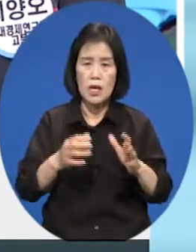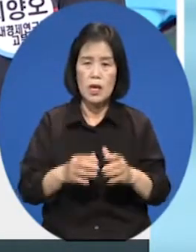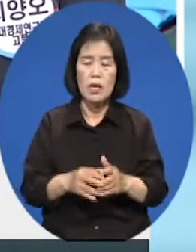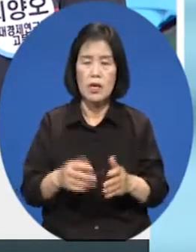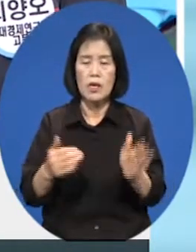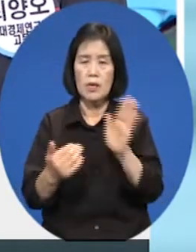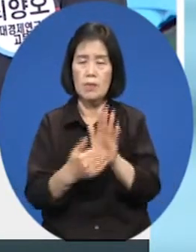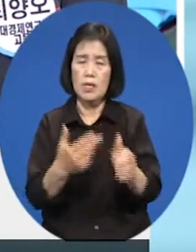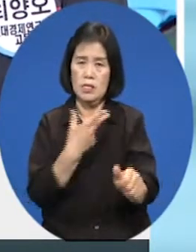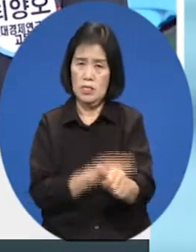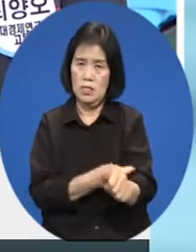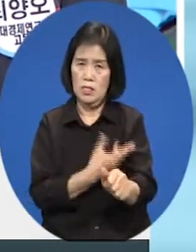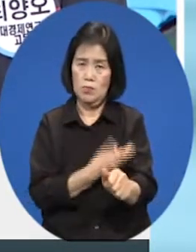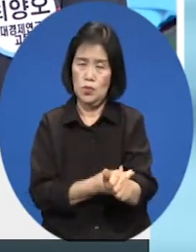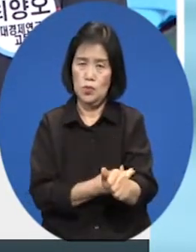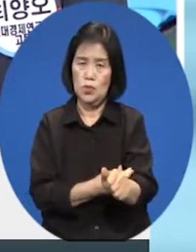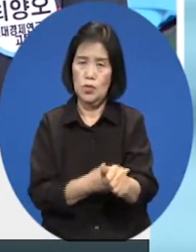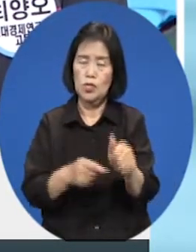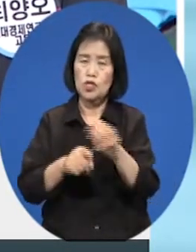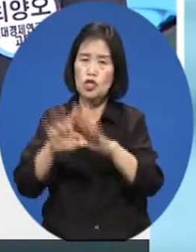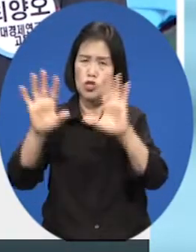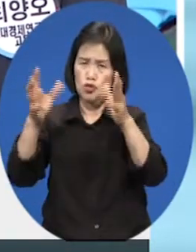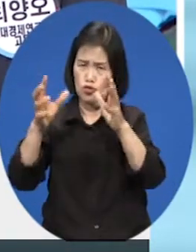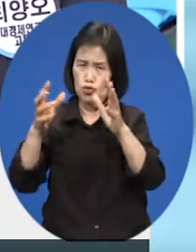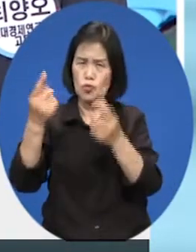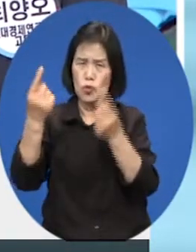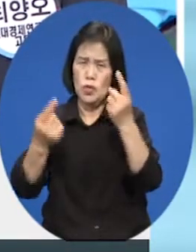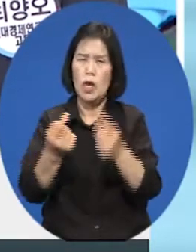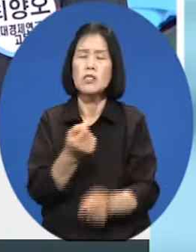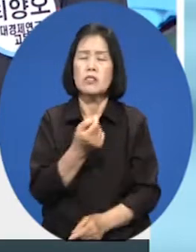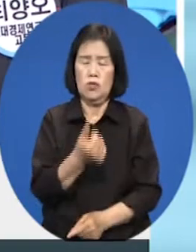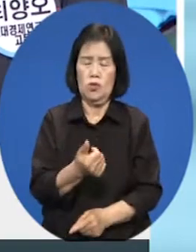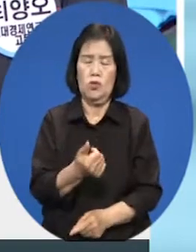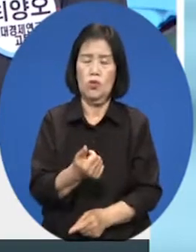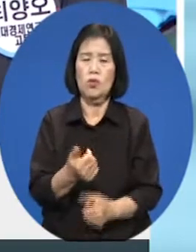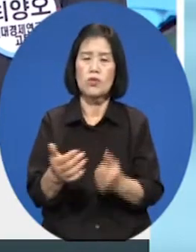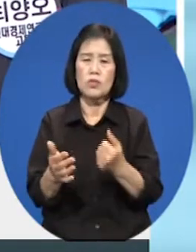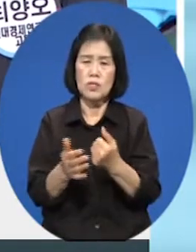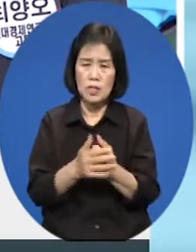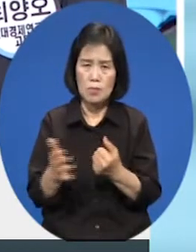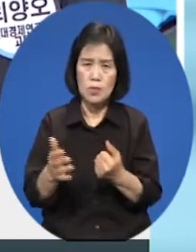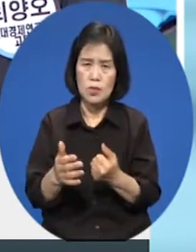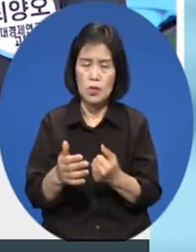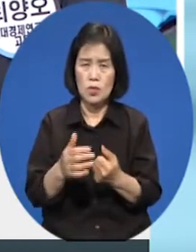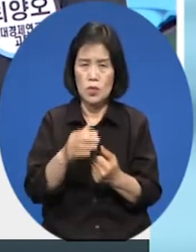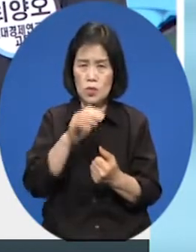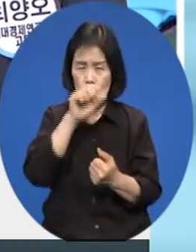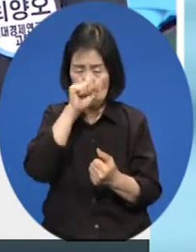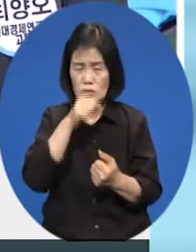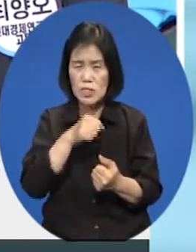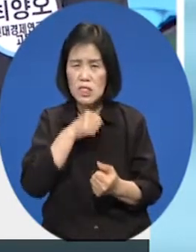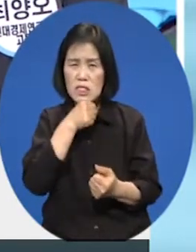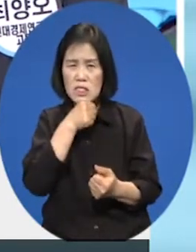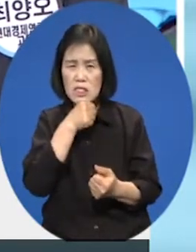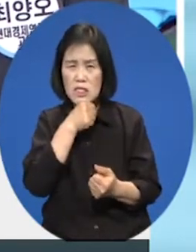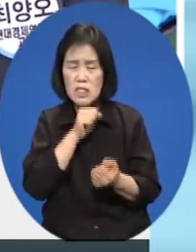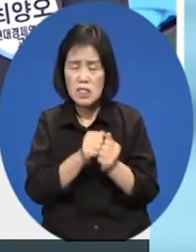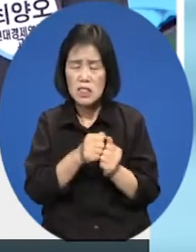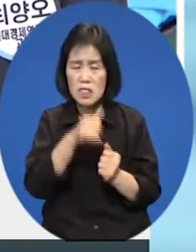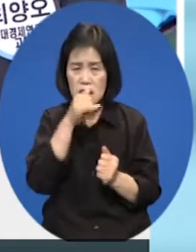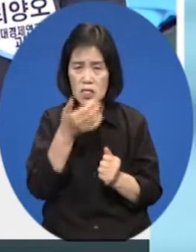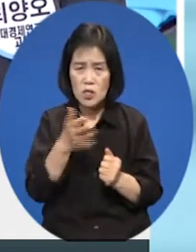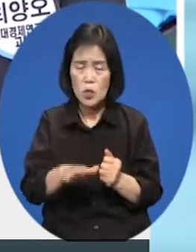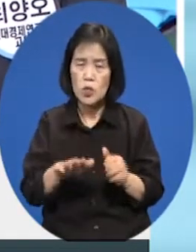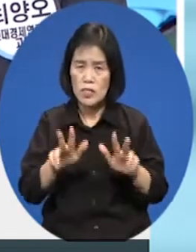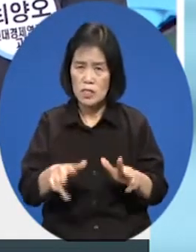백신 접종률이 선진국에선 굉장히 뒤쳐져 있기 때문에 이것이 아무리 좋은 실적을 내더라도 지금 금리